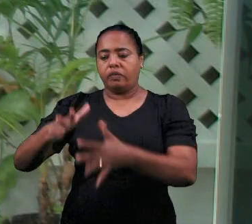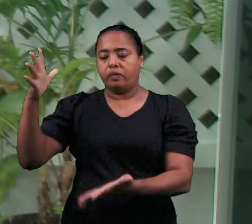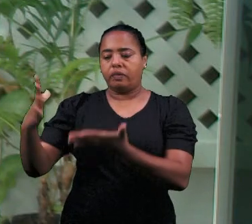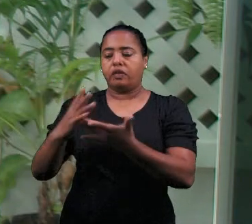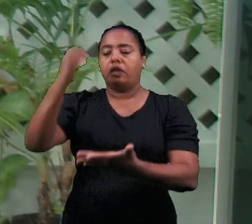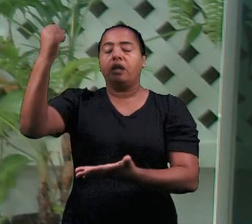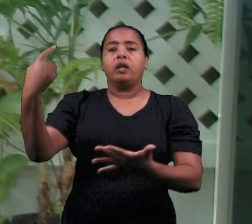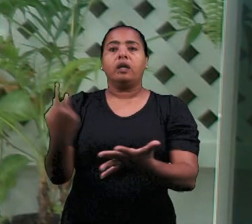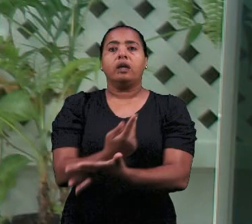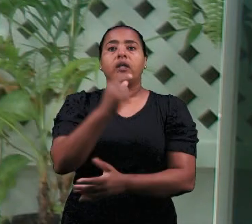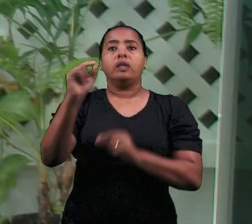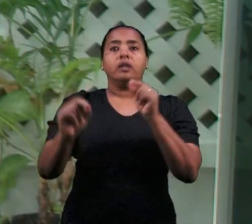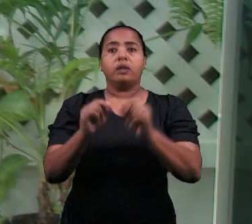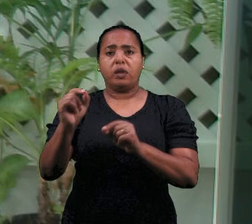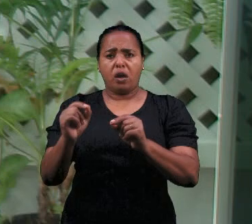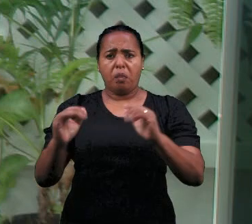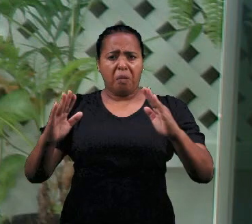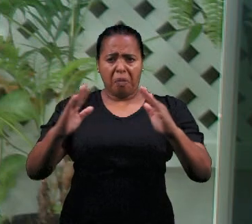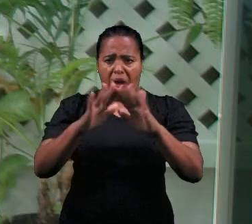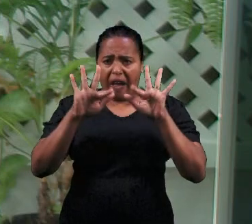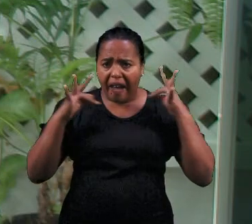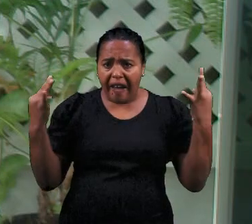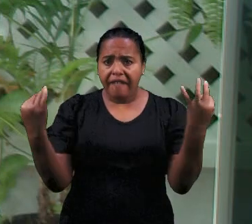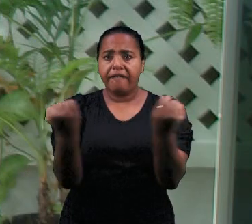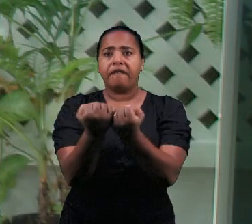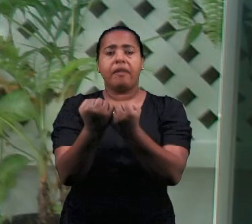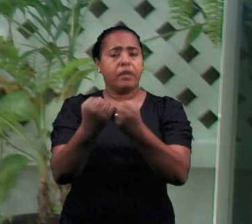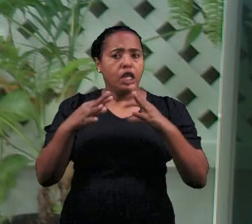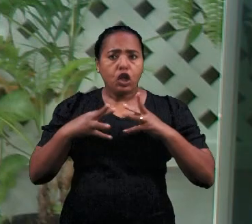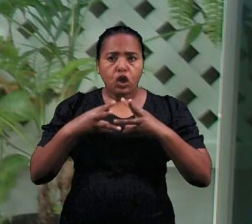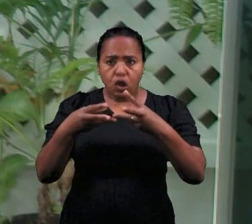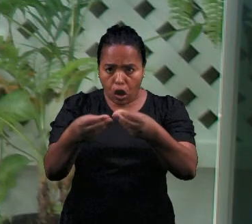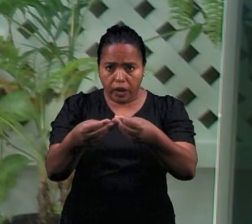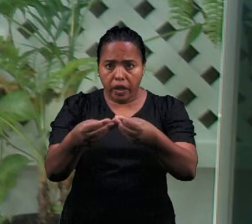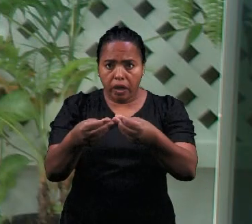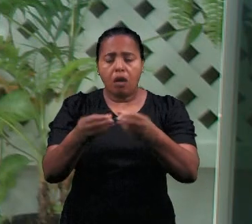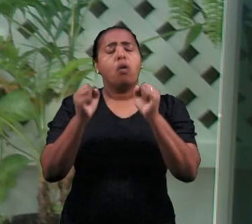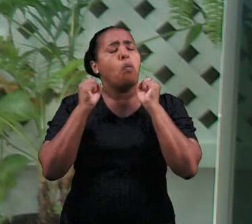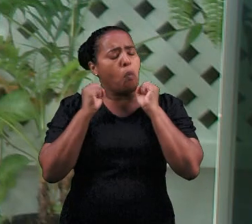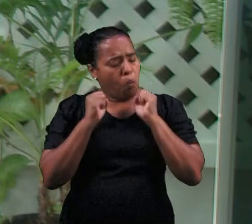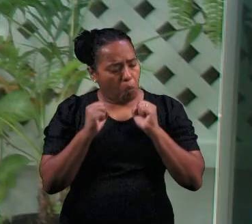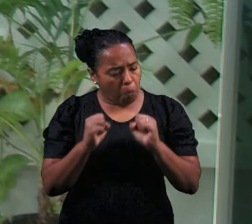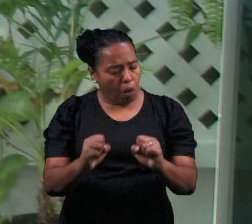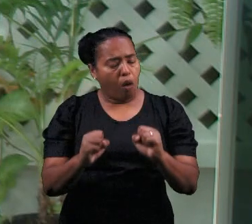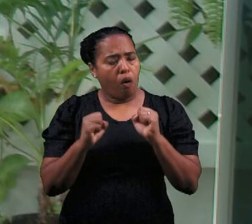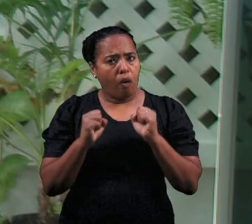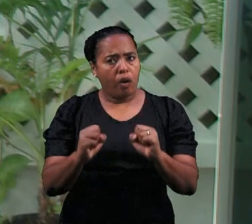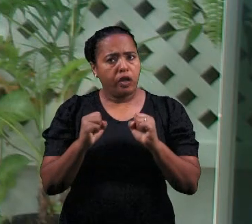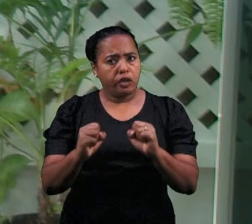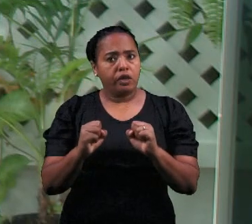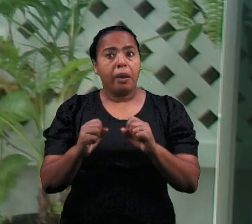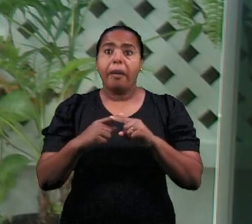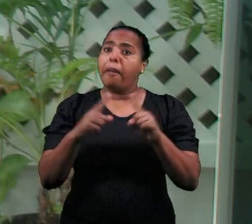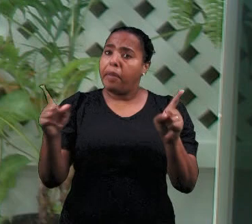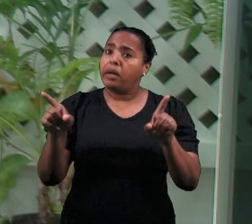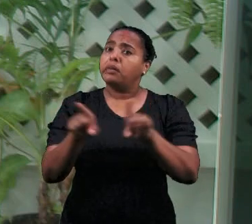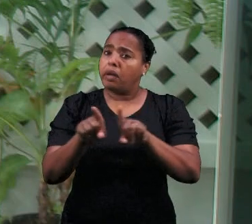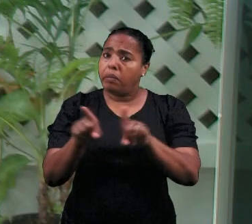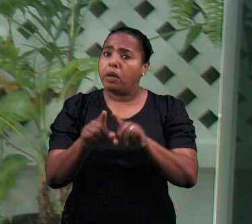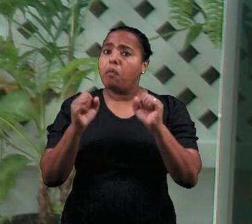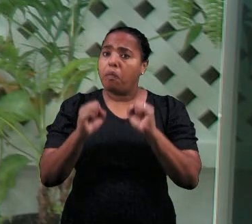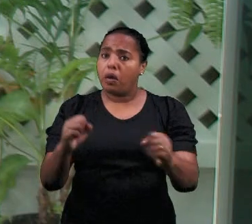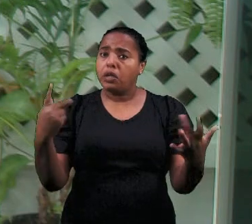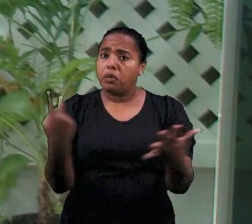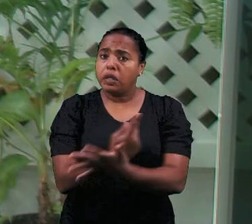important. L'enlèvement de l'Église se donnera une maison, une famille